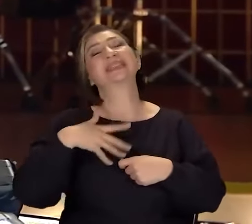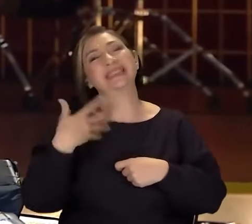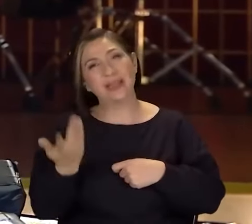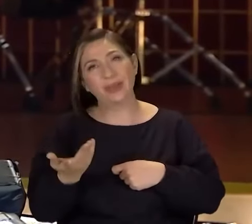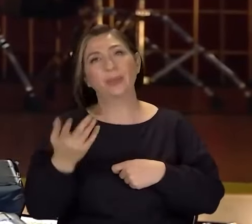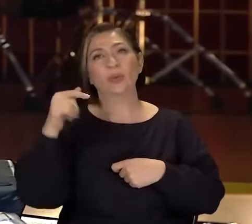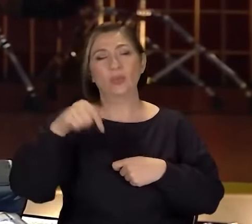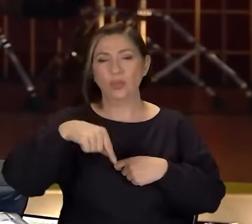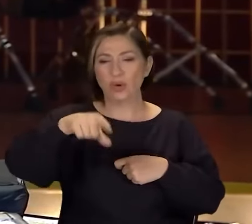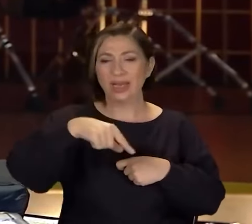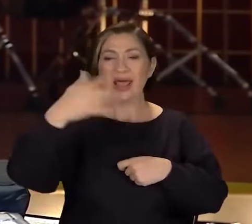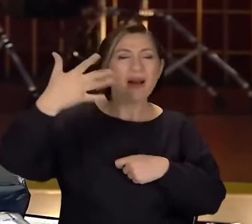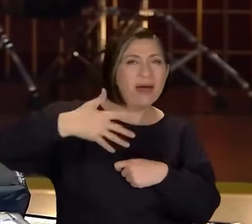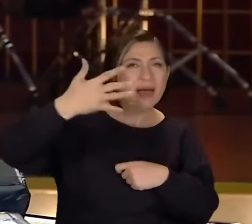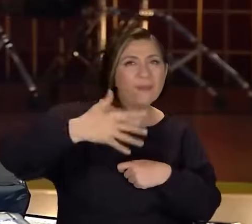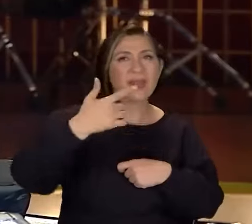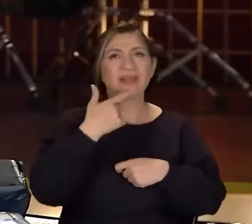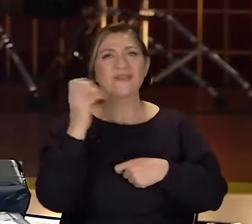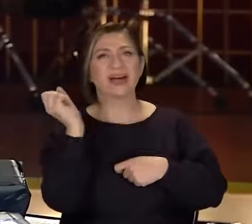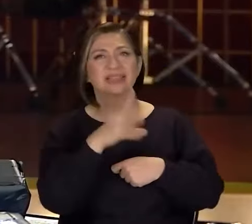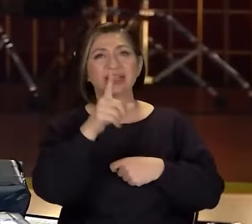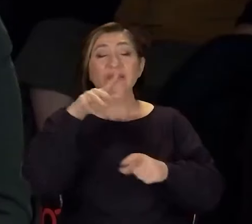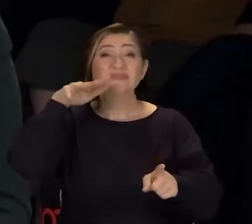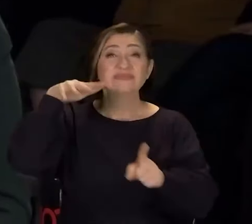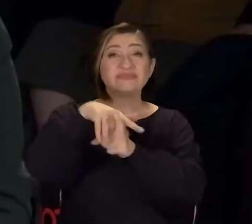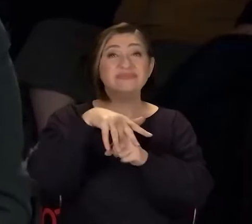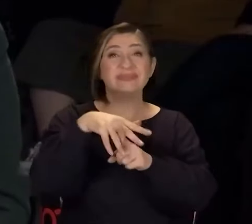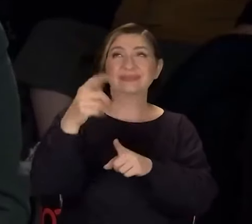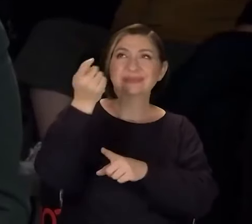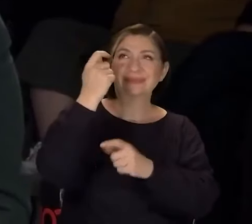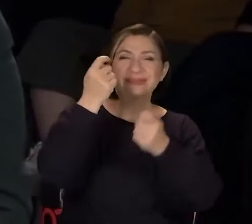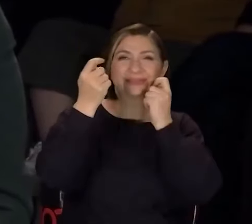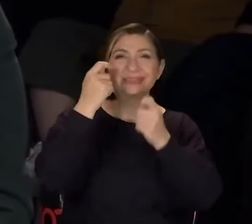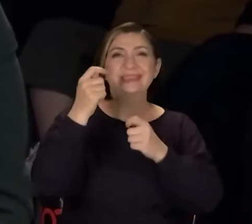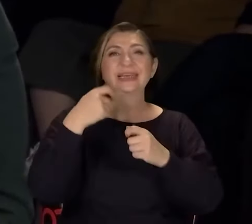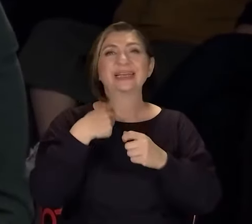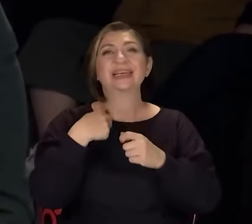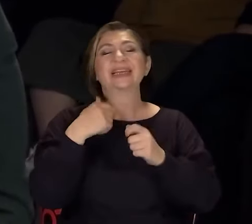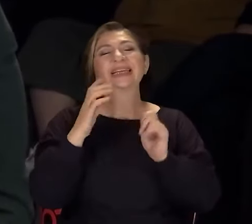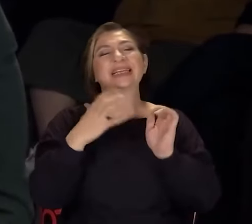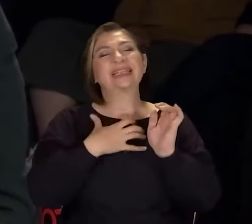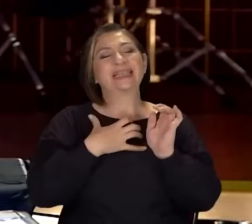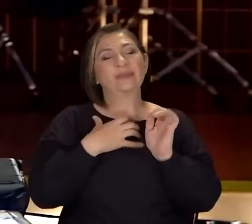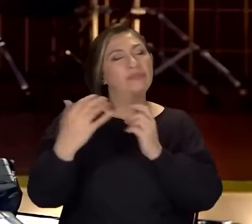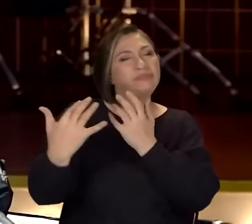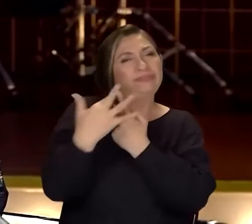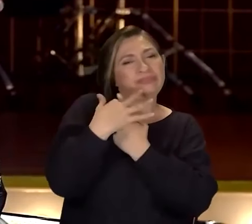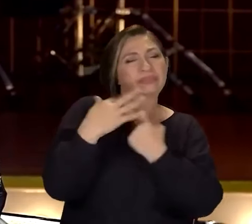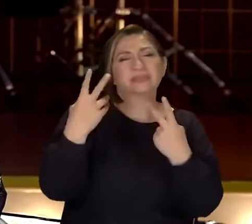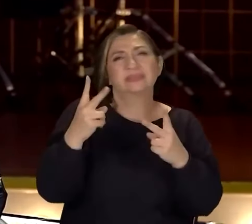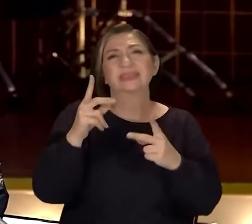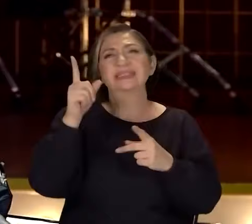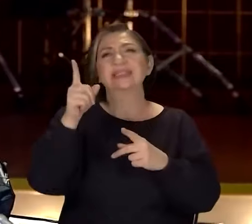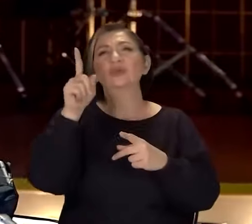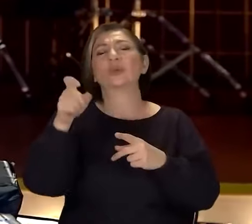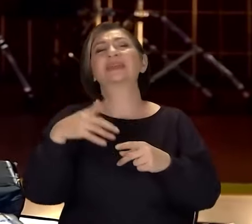Çünkü bugünlerde rap müziğe laf edersen tefe konulmak gibi bir durum olduğu için ben keza kendim konulabilirim de